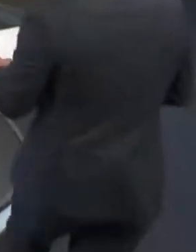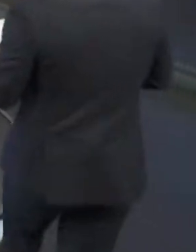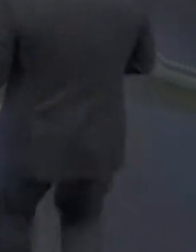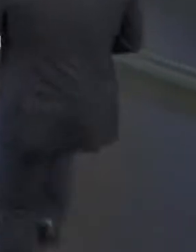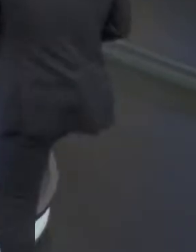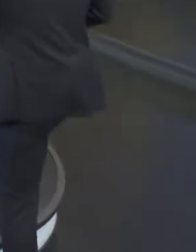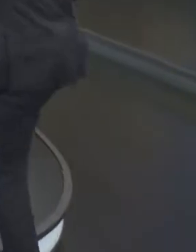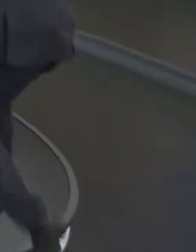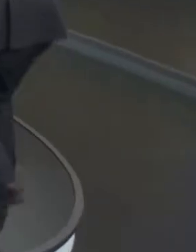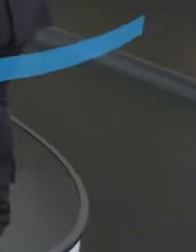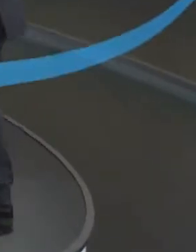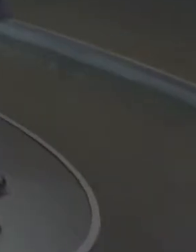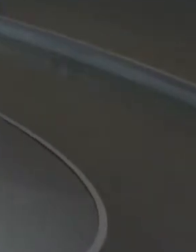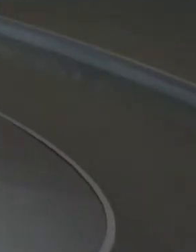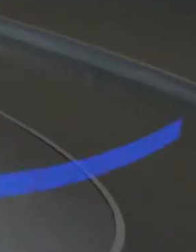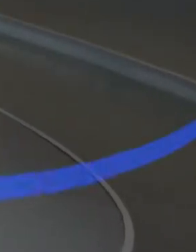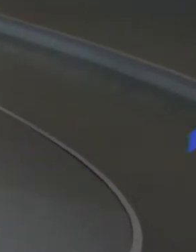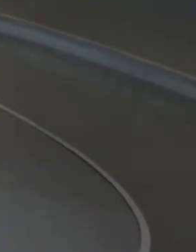으